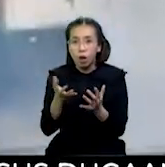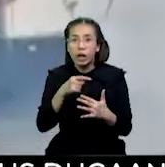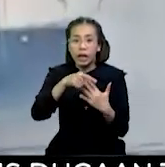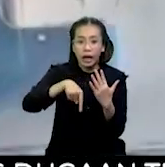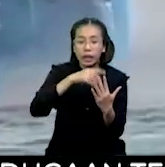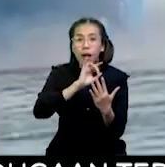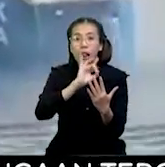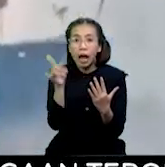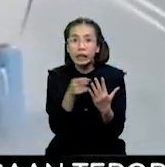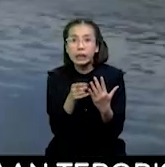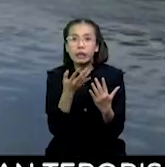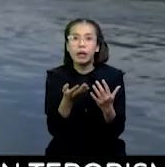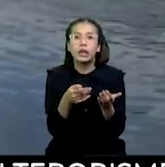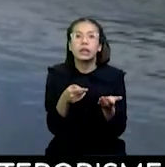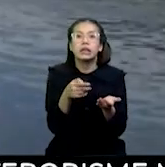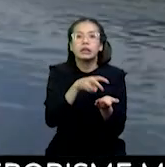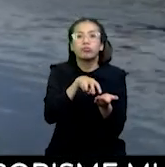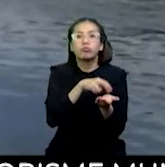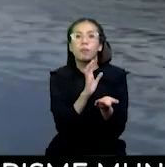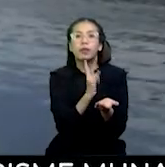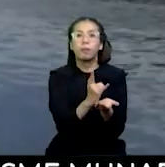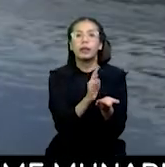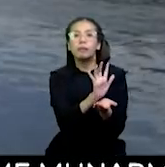berada dalam kapal untuk pemadaman